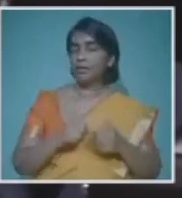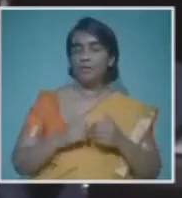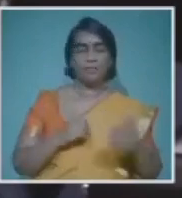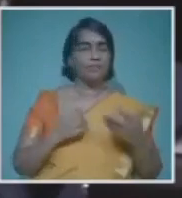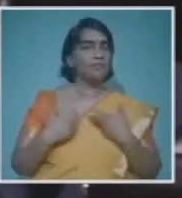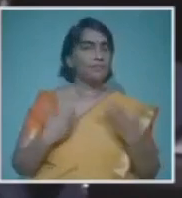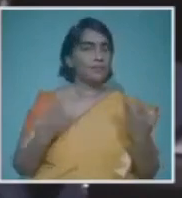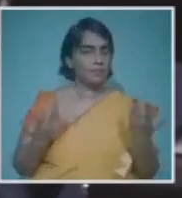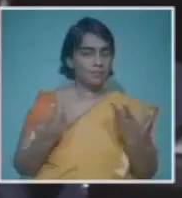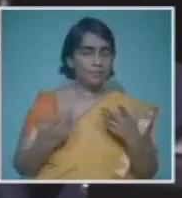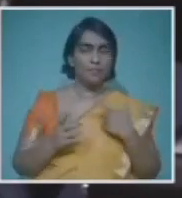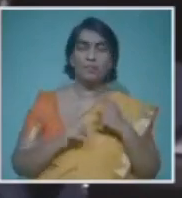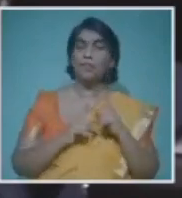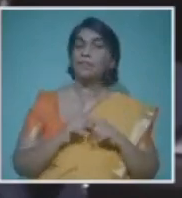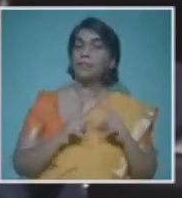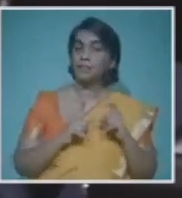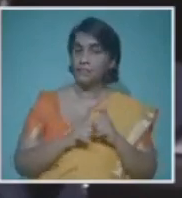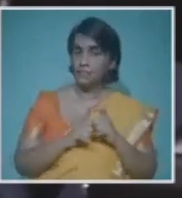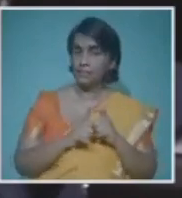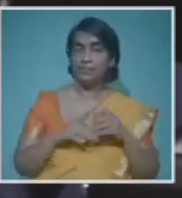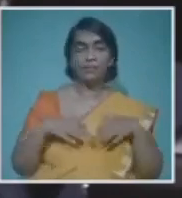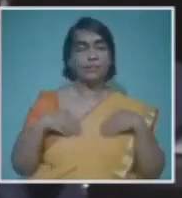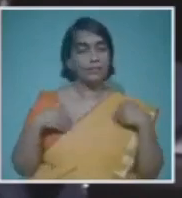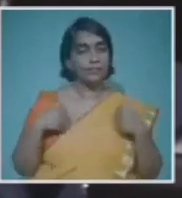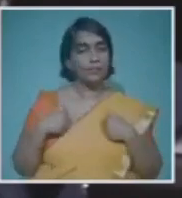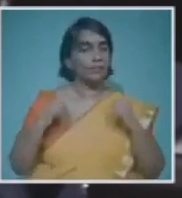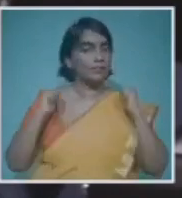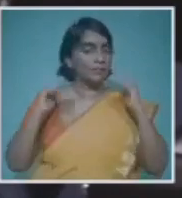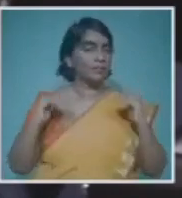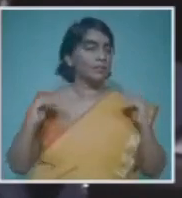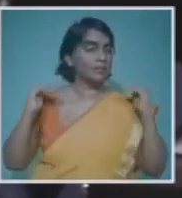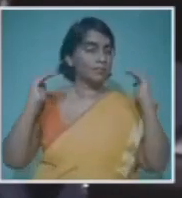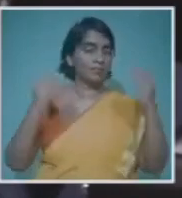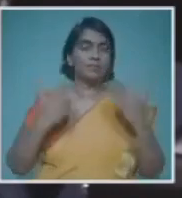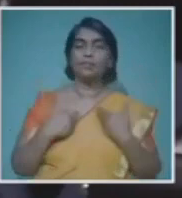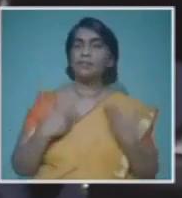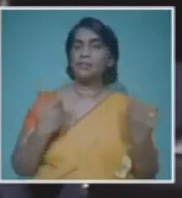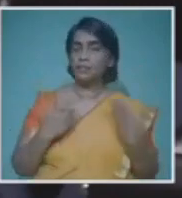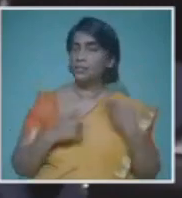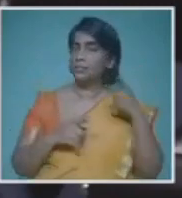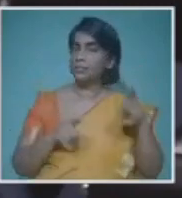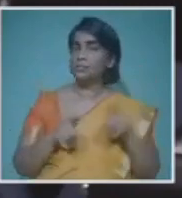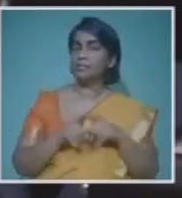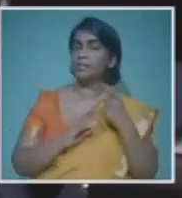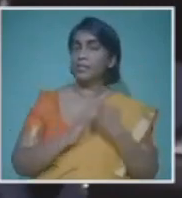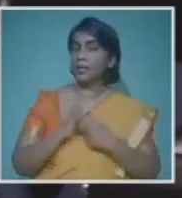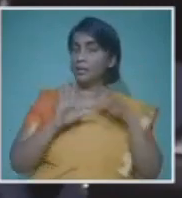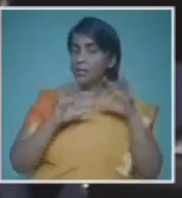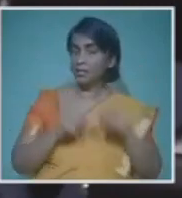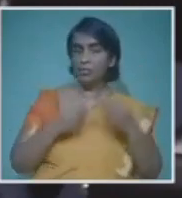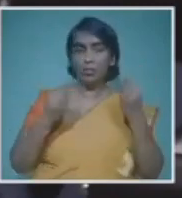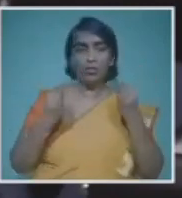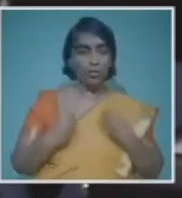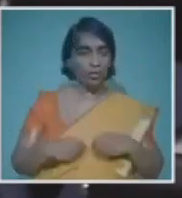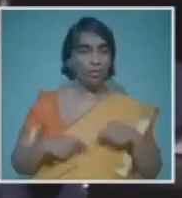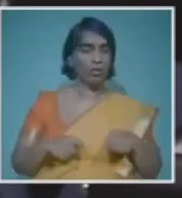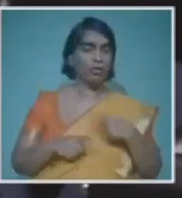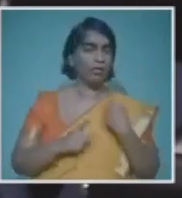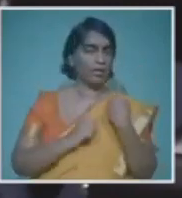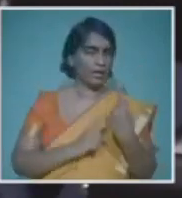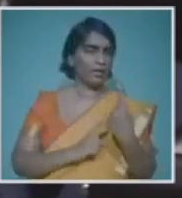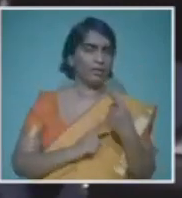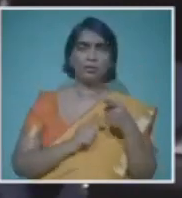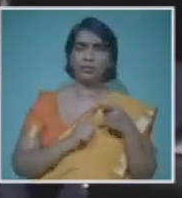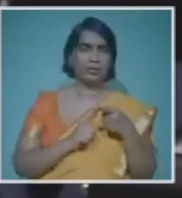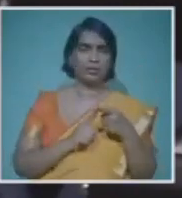බෑ අපිට. අධ්‍යාපනය සෞඛ්‍ය ප්‍රමිතියකට ගෙනියන්න බෑ. එතකොට මේ නීති ආධිපත්‍යය කඩාවැටීම අද එක තැනක විතරක්